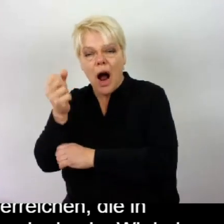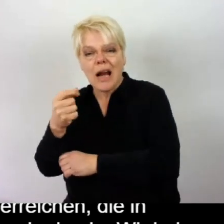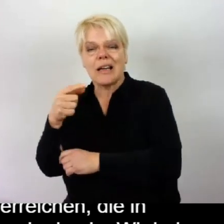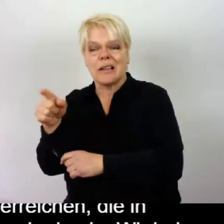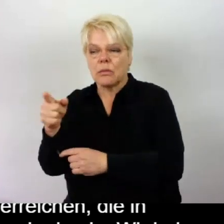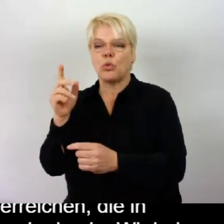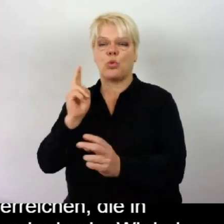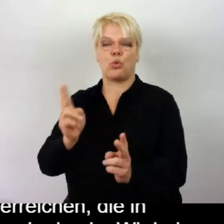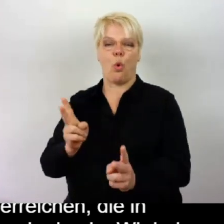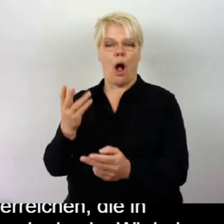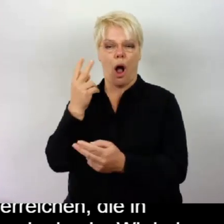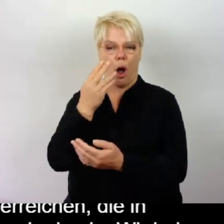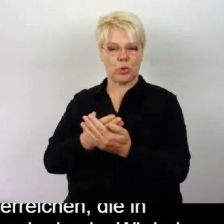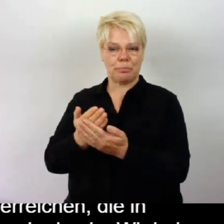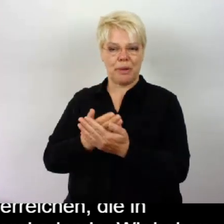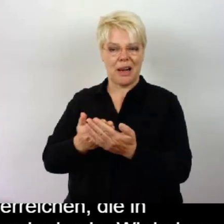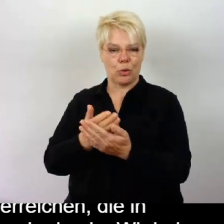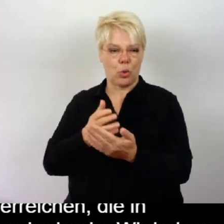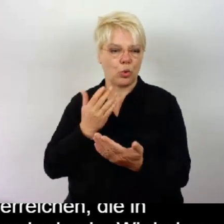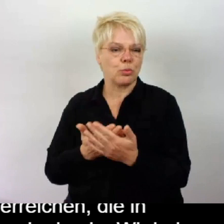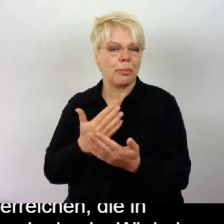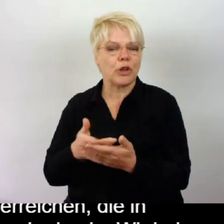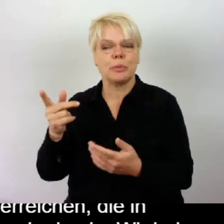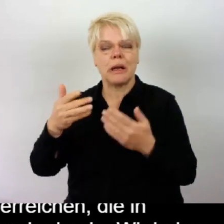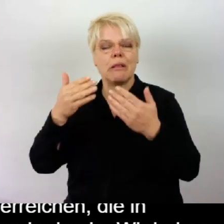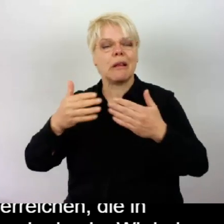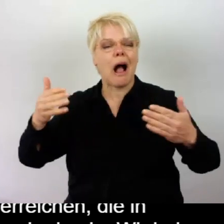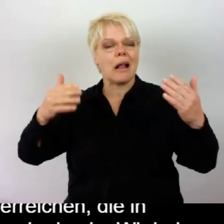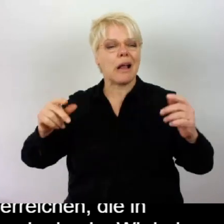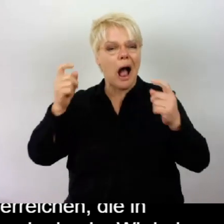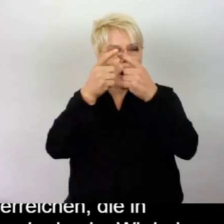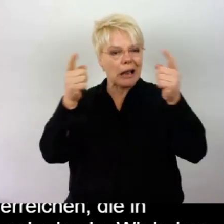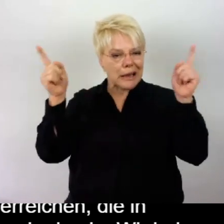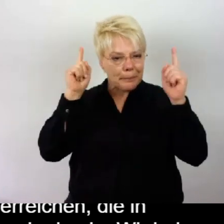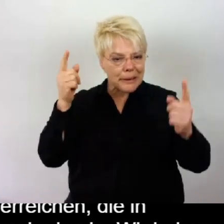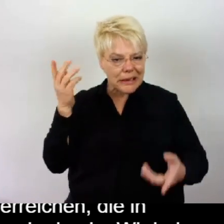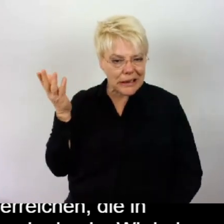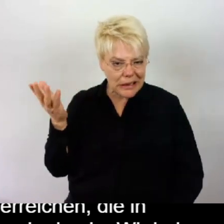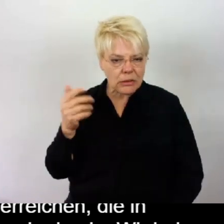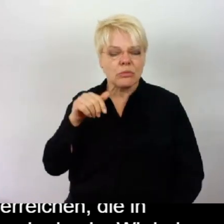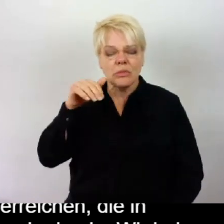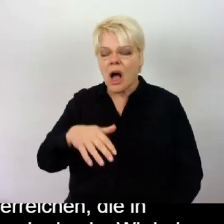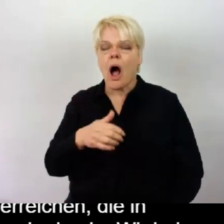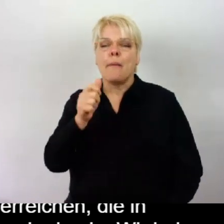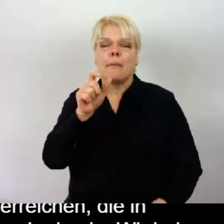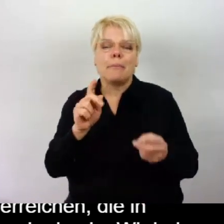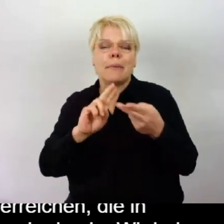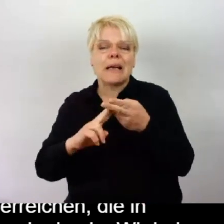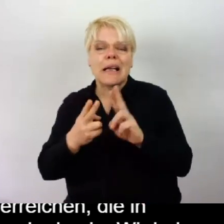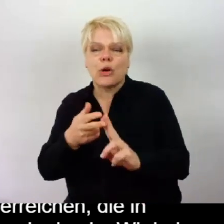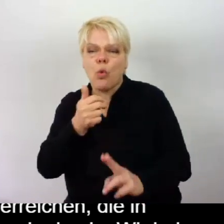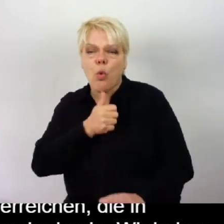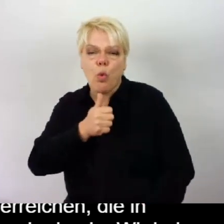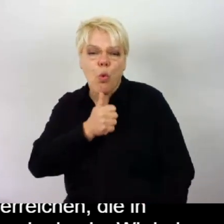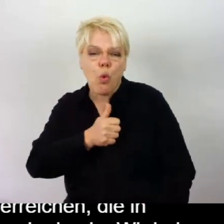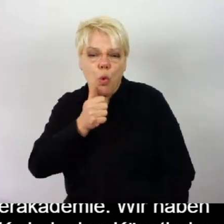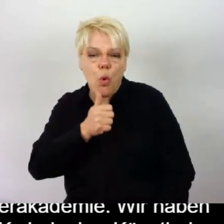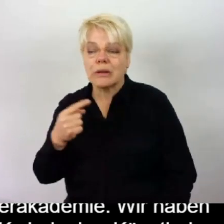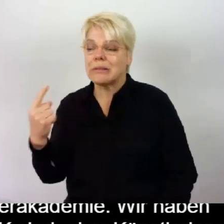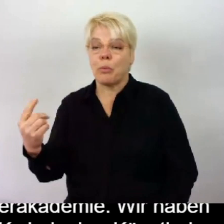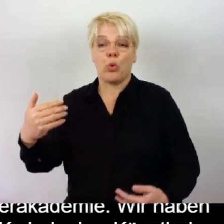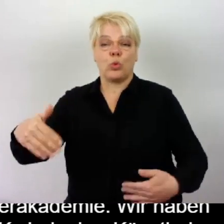der Wertschätzung und des Bewusstseins, dass unsere Künstlerinnen und Künstler diese Hilfe brauchen. Nächste Woche geht es dann